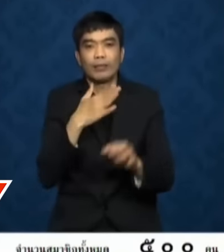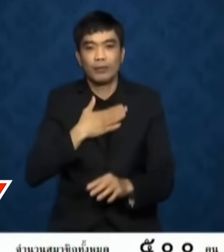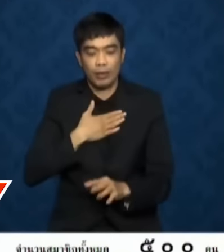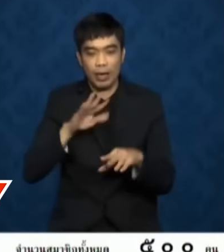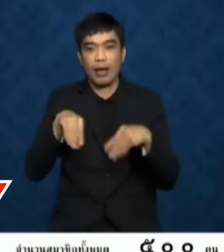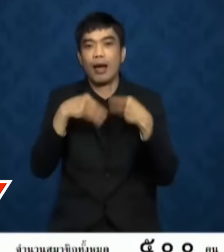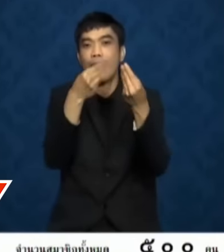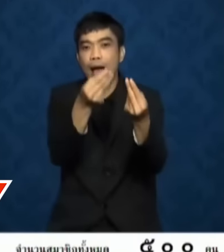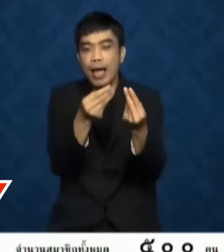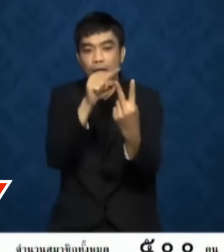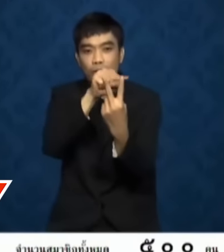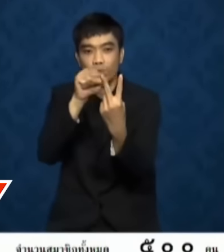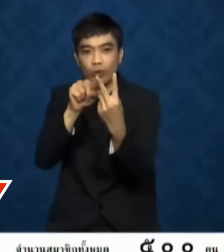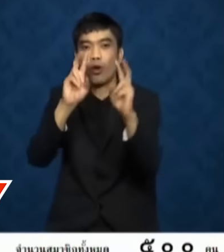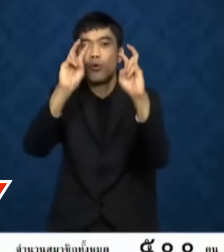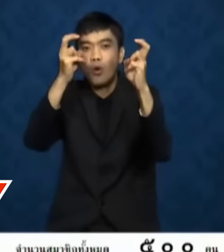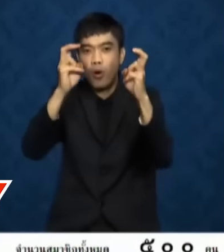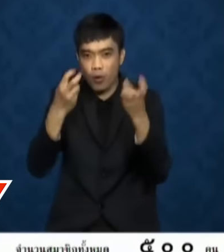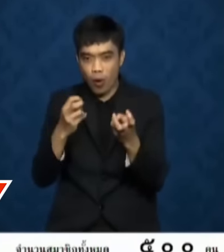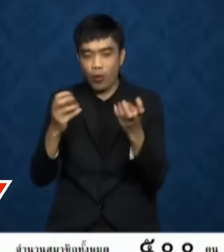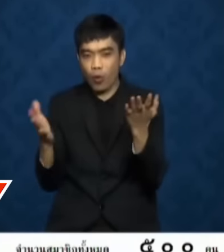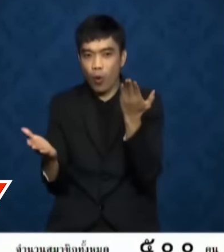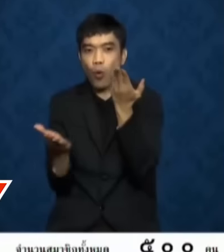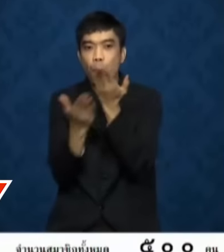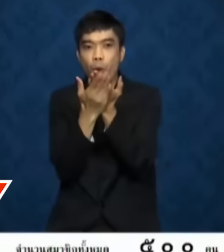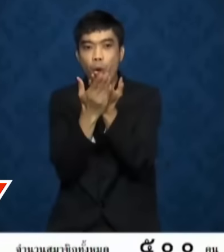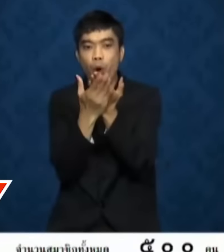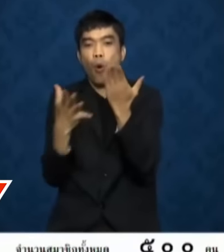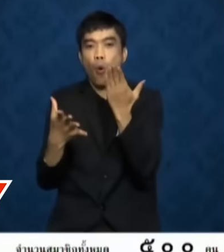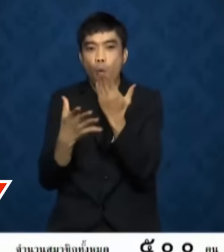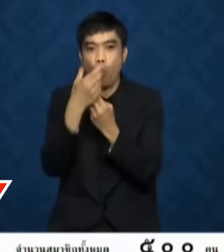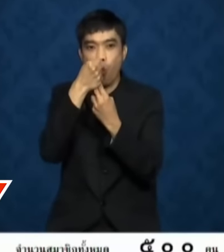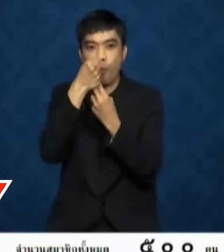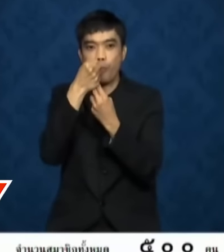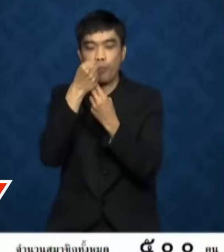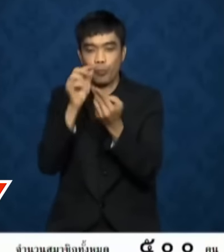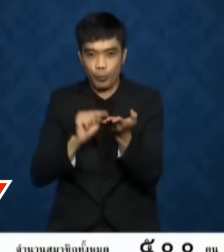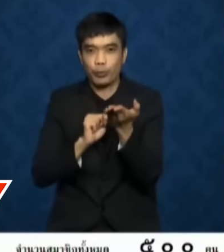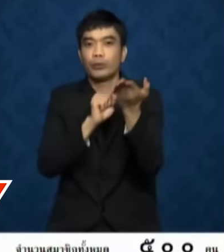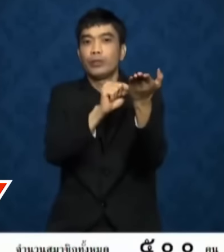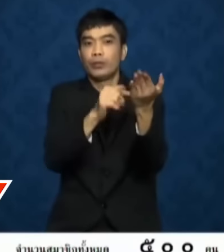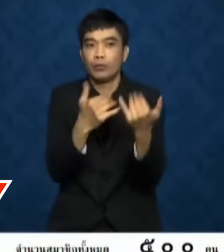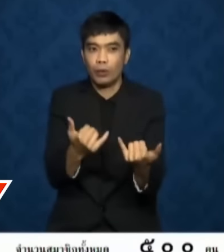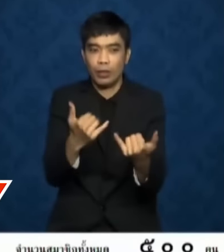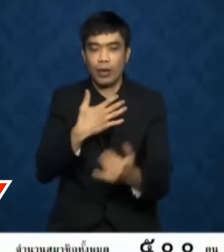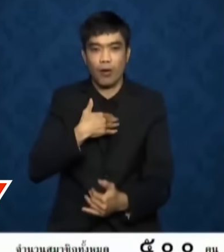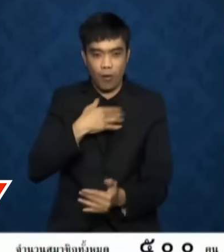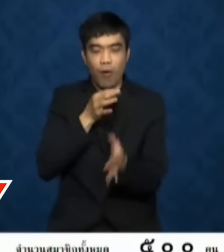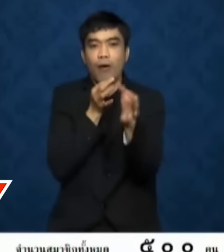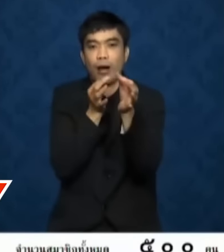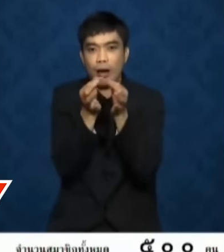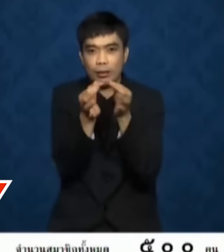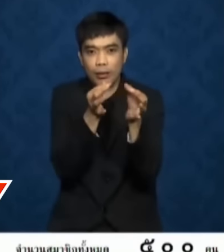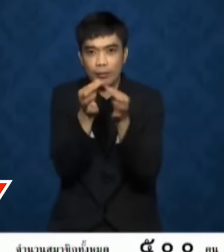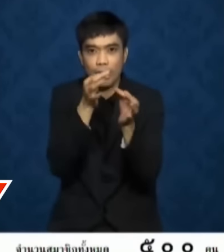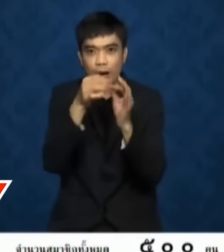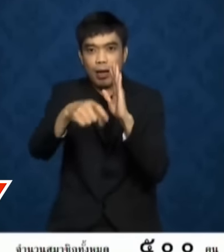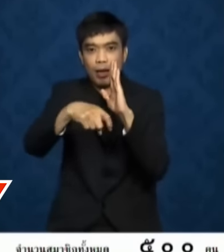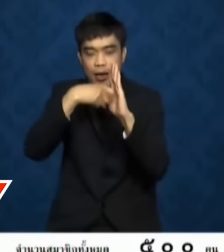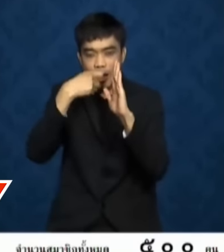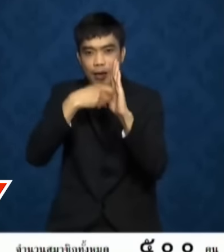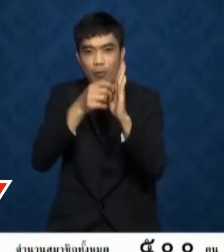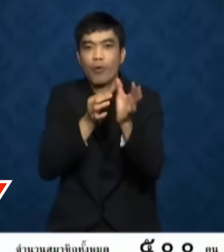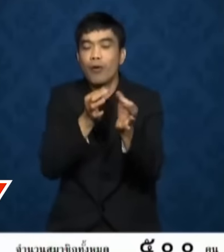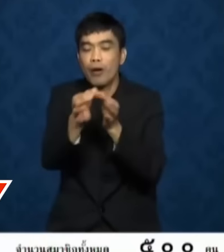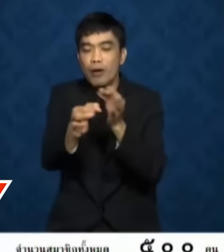2ยัตตินี้เนี่ยมีการพิจารณาร่วมกันในการอภิปรายเสนอยัตติครับผมขออนุญาตใช้เวลาในการอธิบายหลักการและเหตุผลในการร่วม